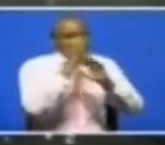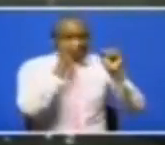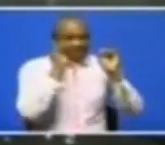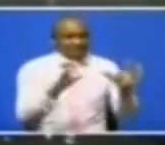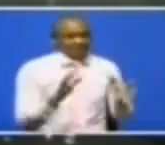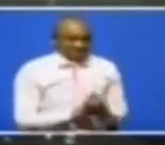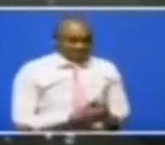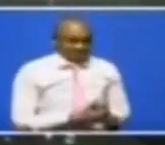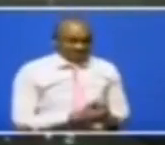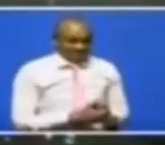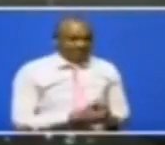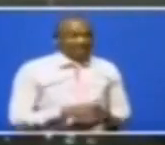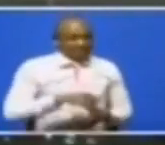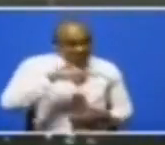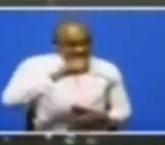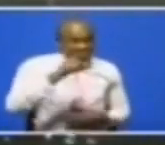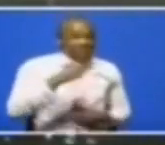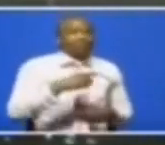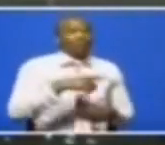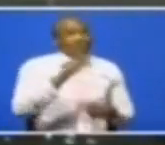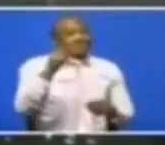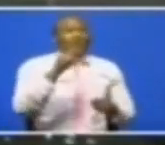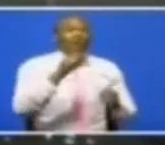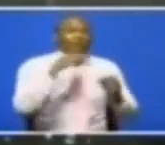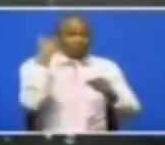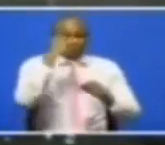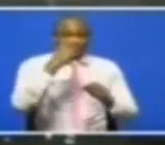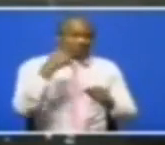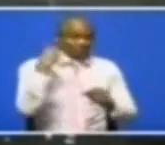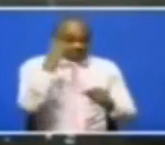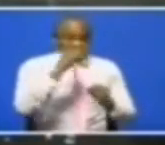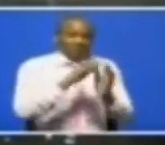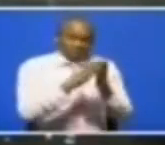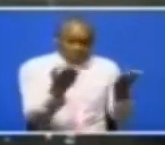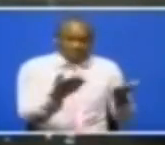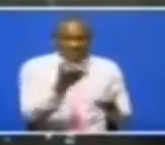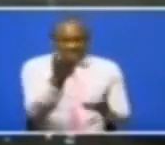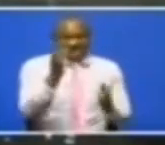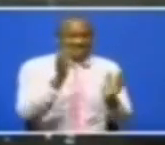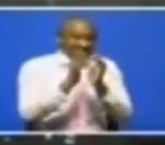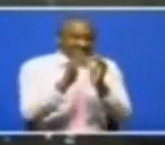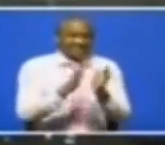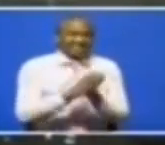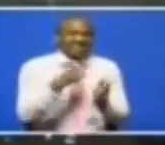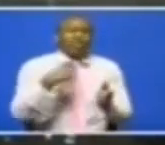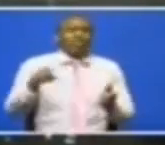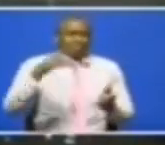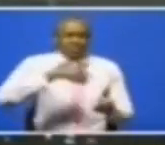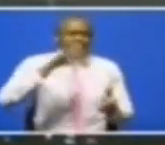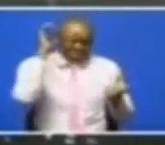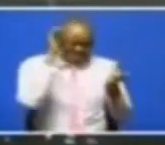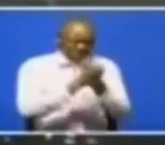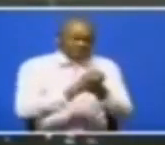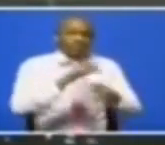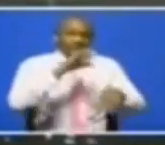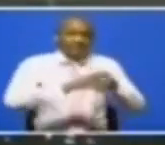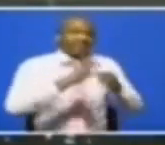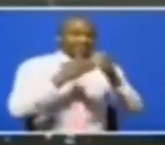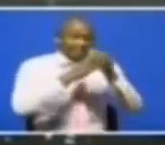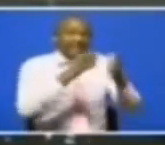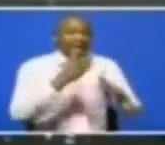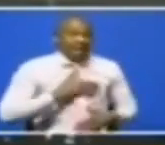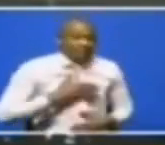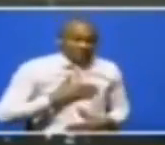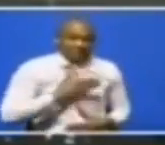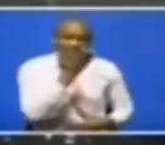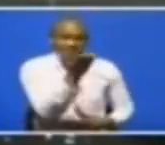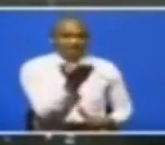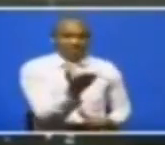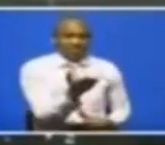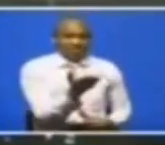wamejificha. Wameenda katika mitandao, wamesema kuwa tunaamini tumepata kiongozi